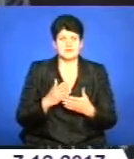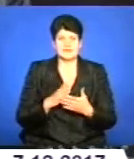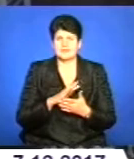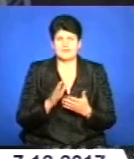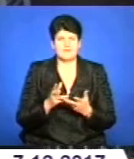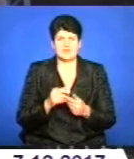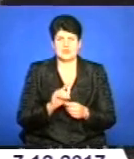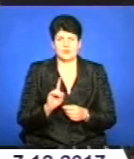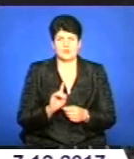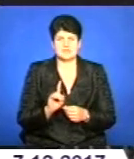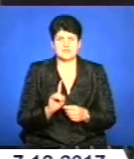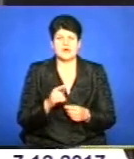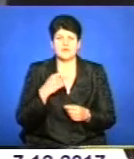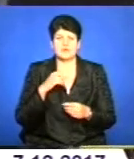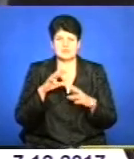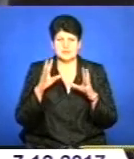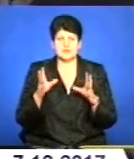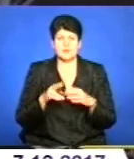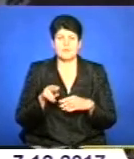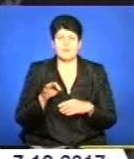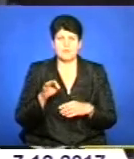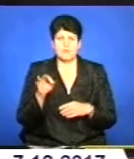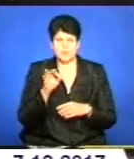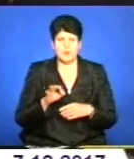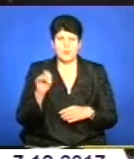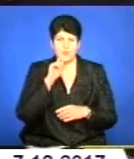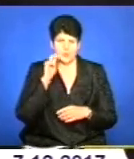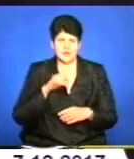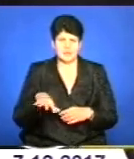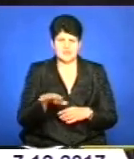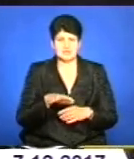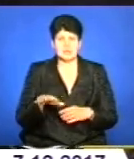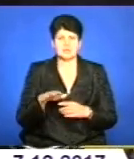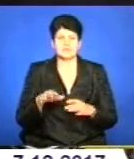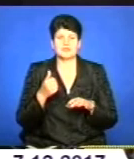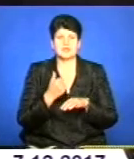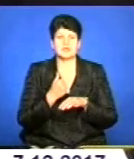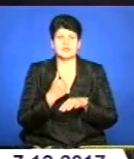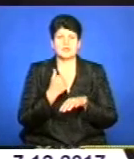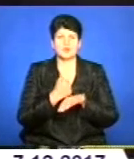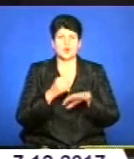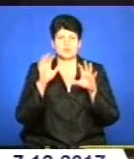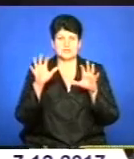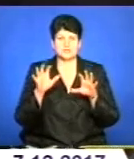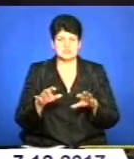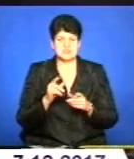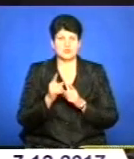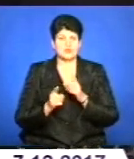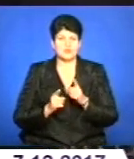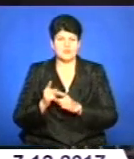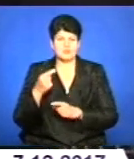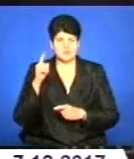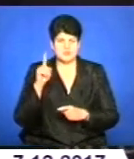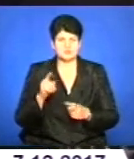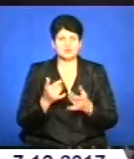кількості, а якщо говорити загалом про Україну і конституційну реформу, ви знаєте, що сьогодні